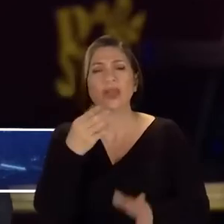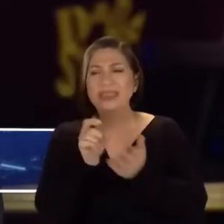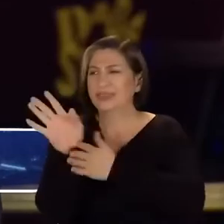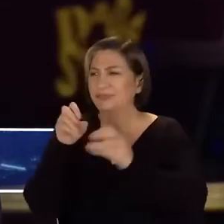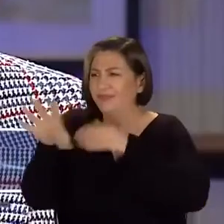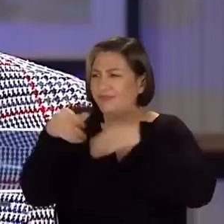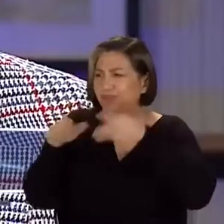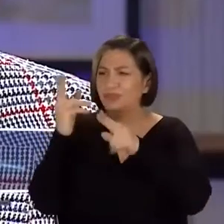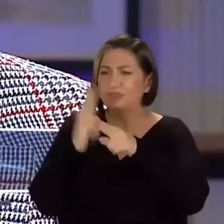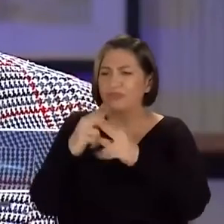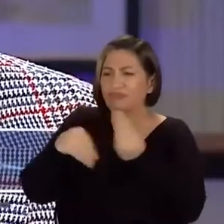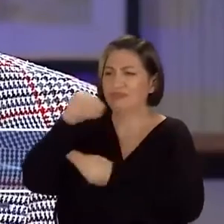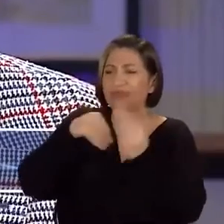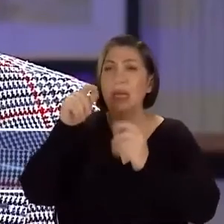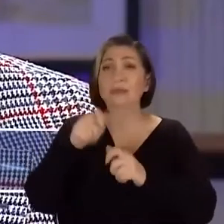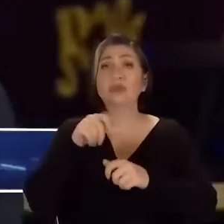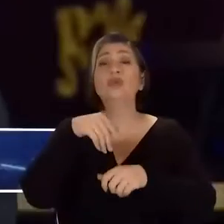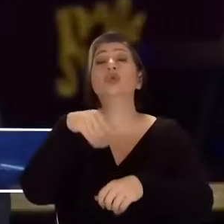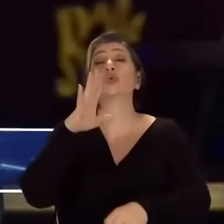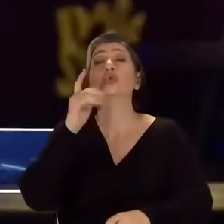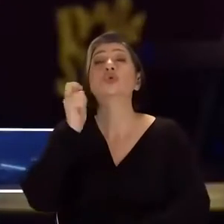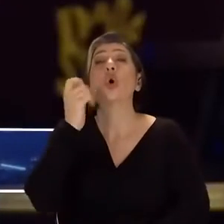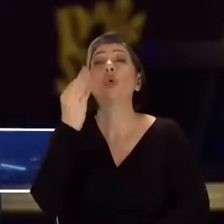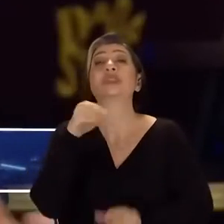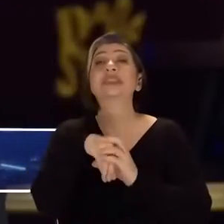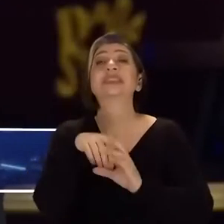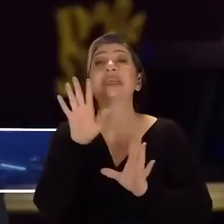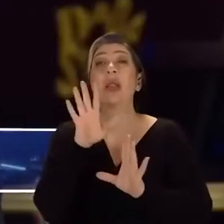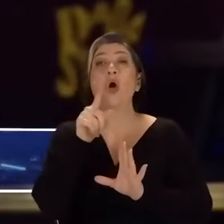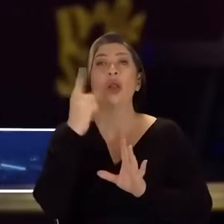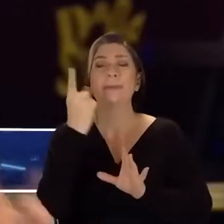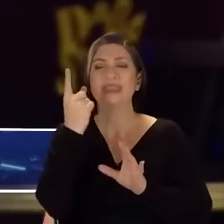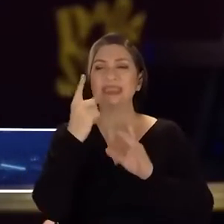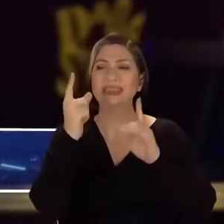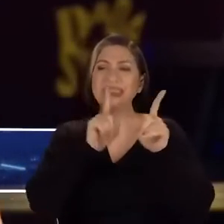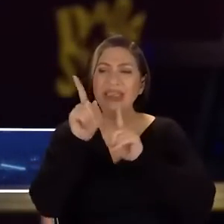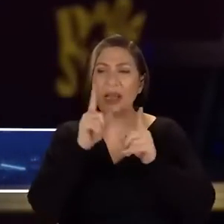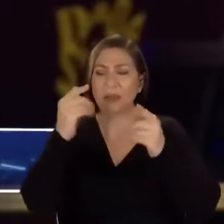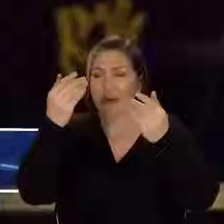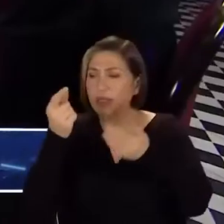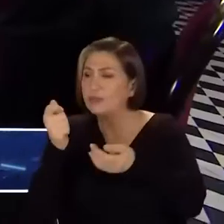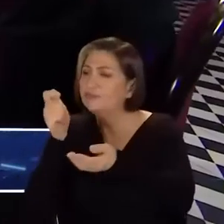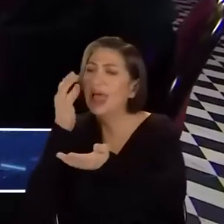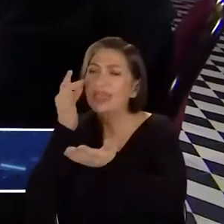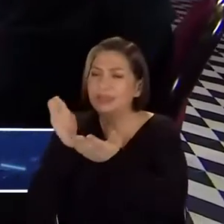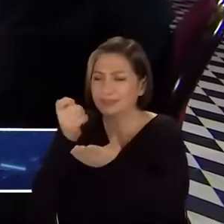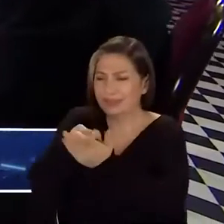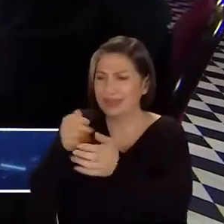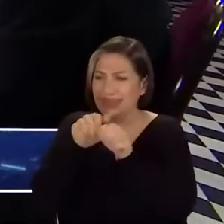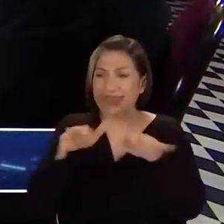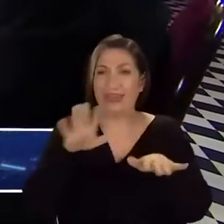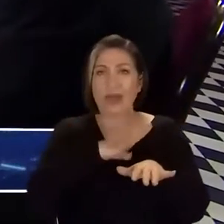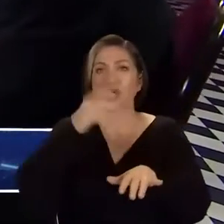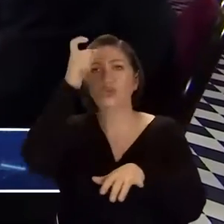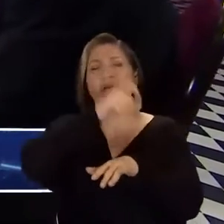kurtulmak için kısa vadede bunu yapmış. Yoksa zorlu olduğu için değil. Yani öyle bir dijital veya fiziksel sistem kurduğumuzu düşünelim.